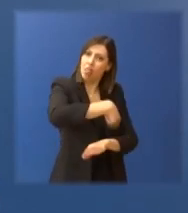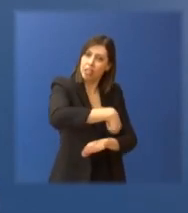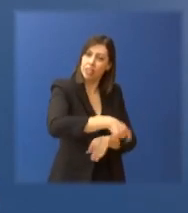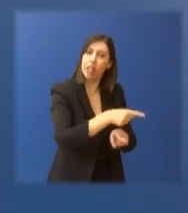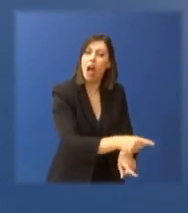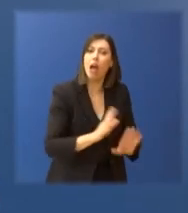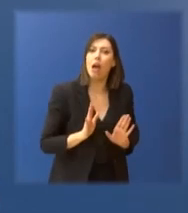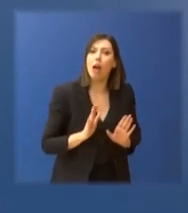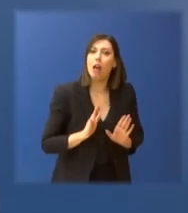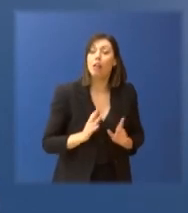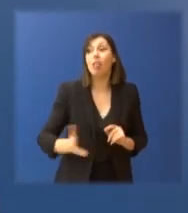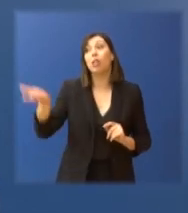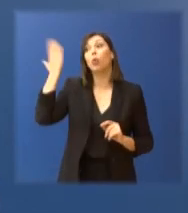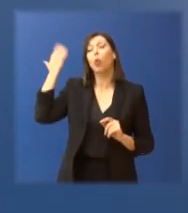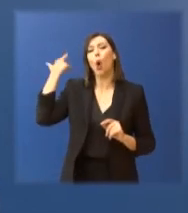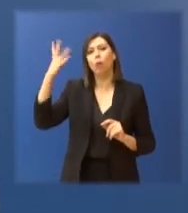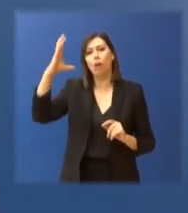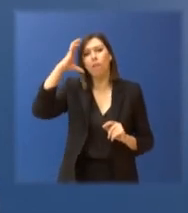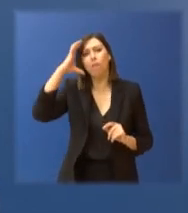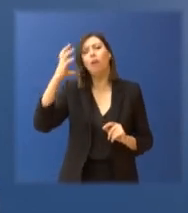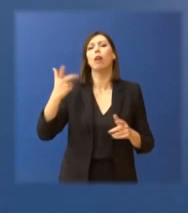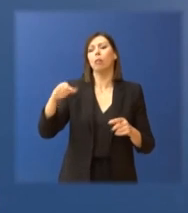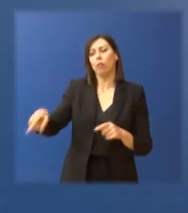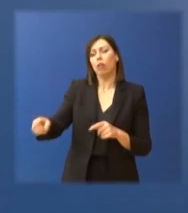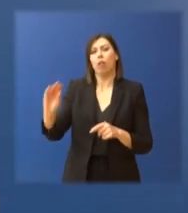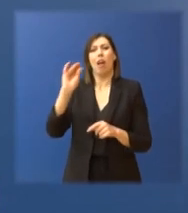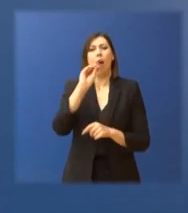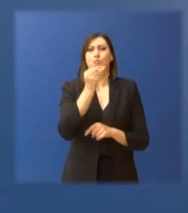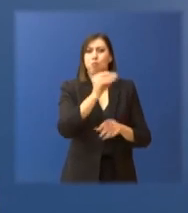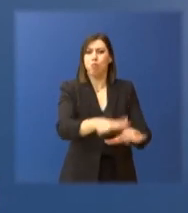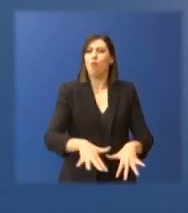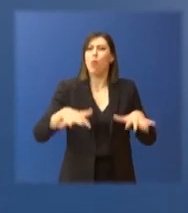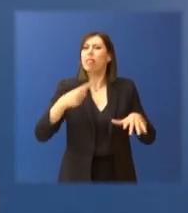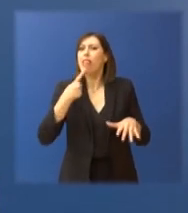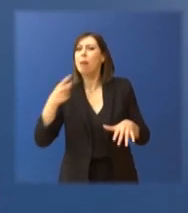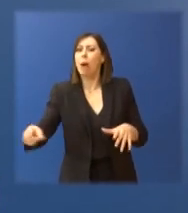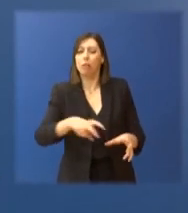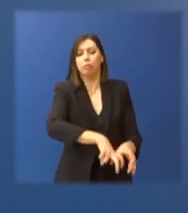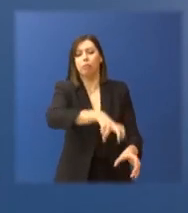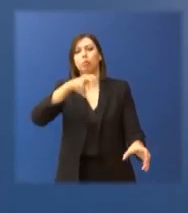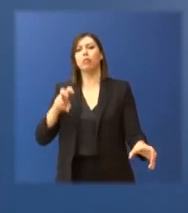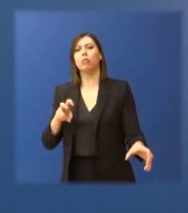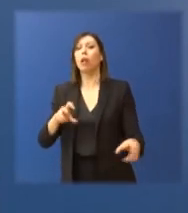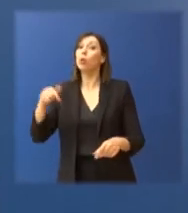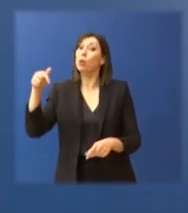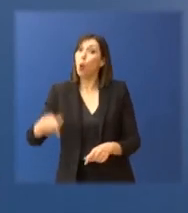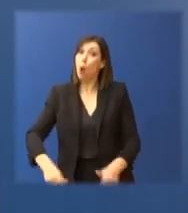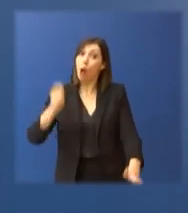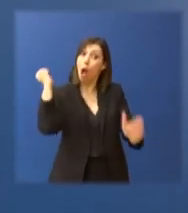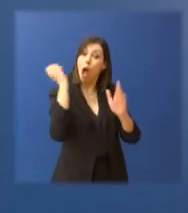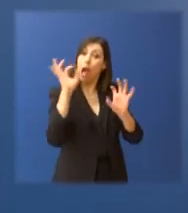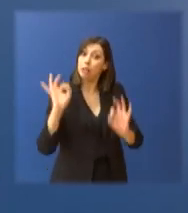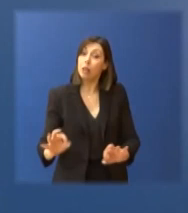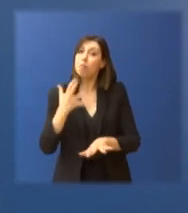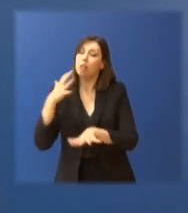τον ακτιβισμό δηλαδή σε βάρος του Κοινοβουλίου με την απόφασή τους να αποχωρήσουν από τις ψηφοφορίες, καταλήγουν σε ευθεία βολή εναντίον της δημοκρατίας